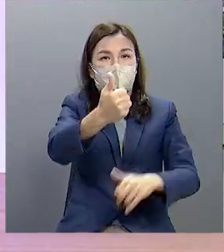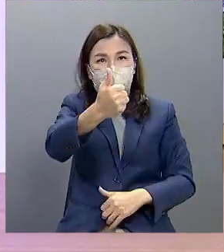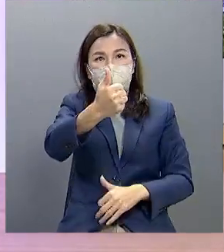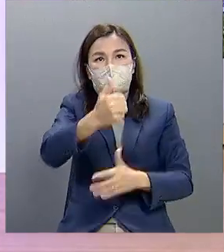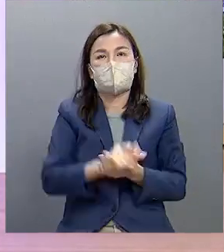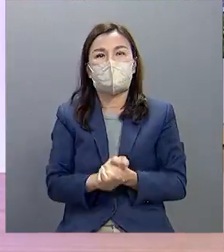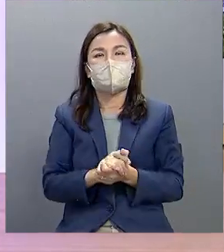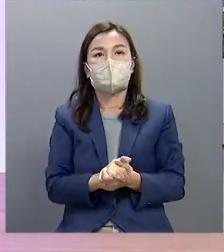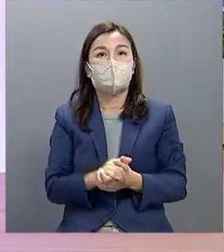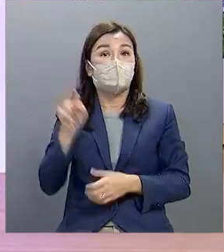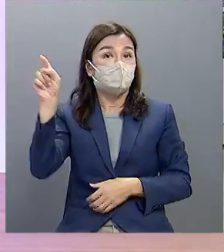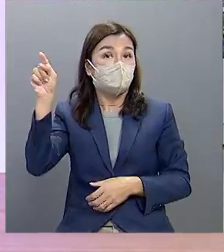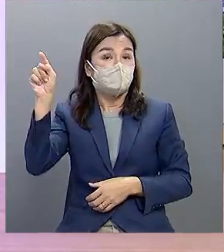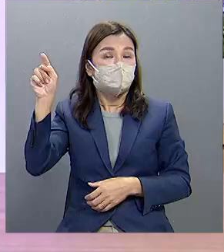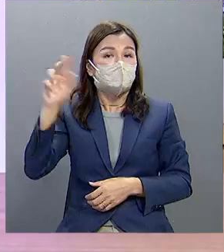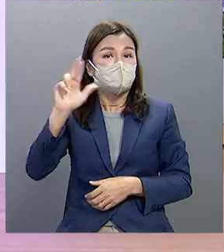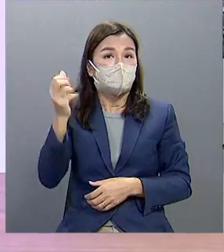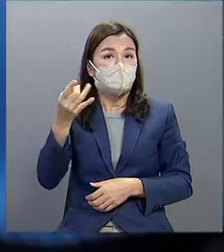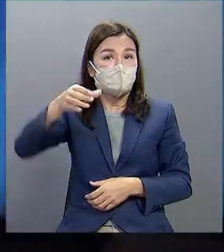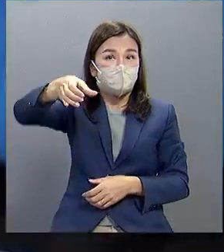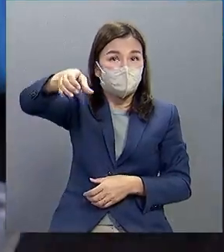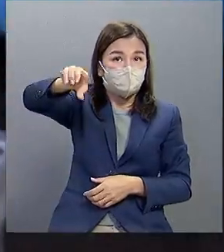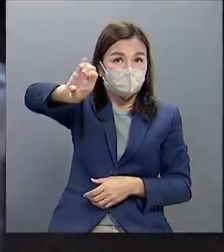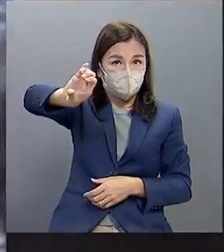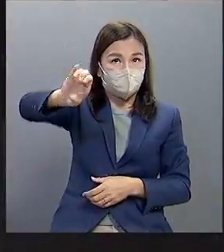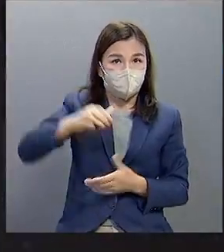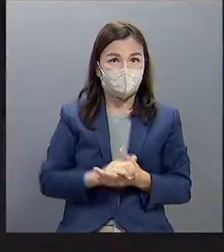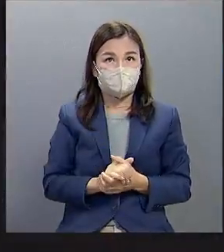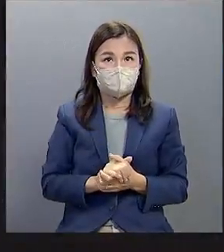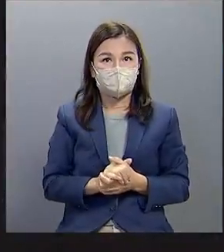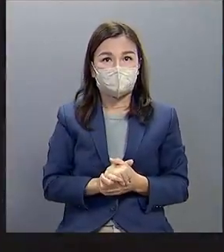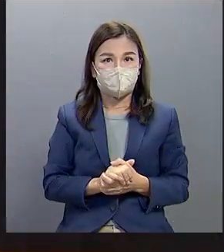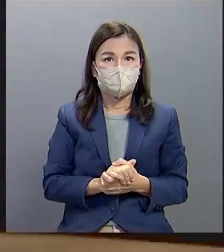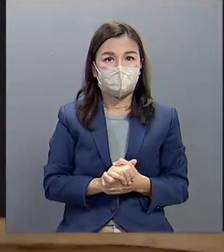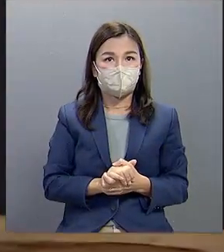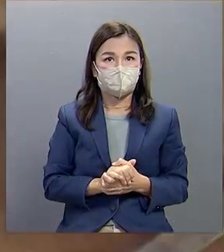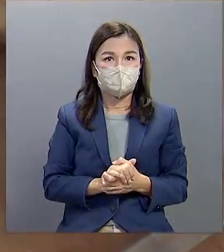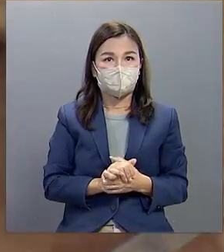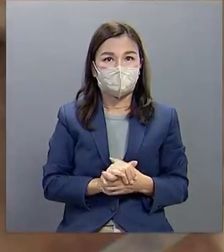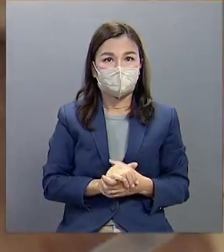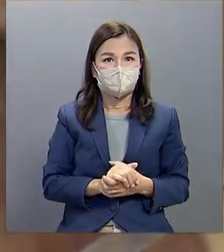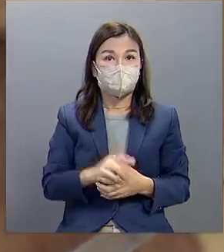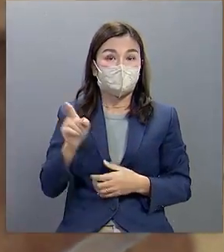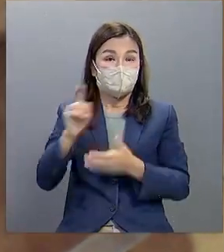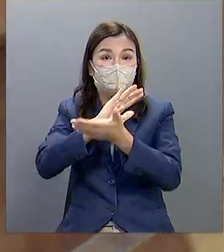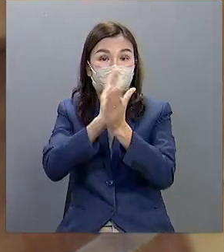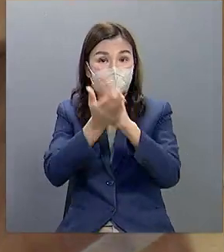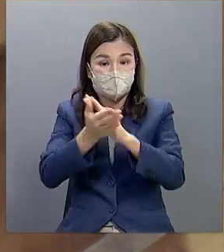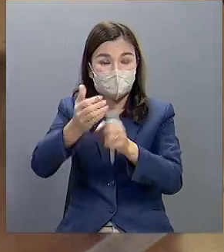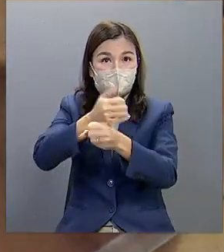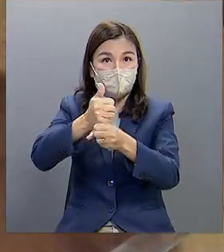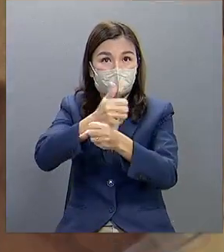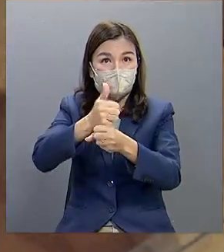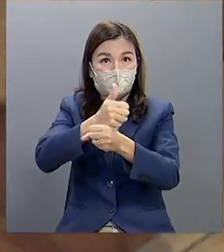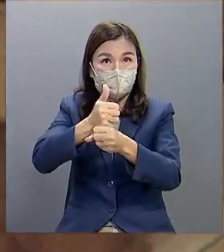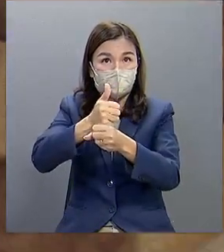แอนด์นิวบาร์นะคะเทลงไปในอ่างน้ำนะคะมันก็จะกลายเป็นน้ำนมแบบนี้ค่ะแล้วเราใช้แล้วก็ลงไปอาบ